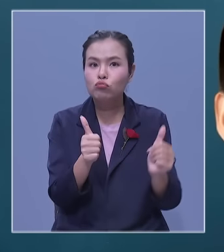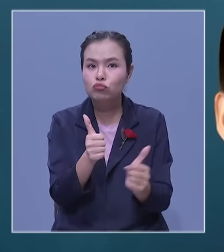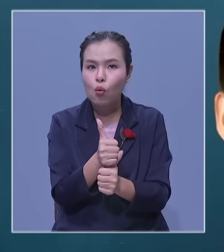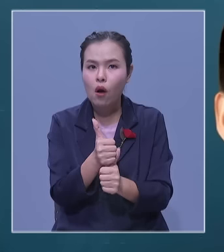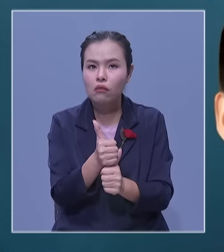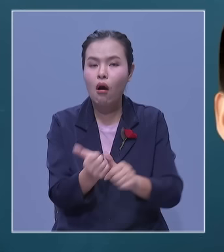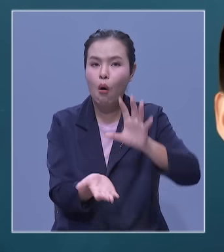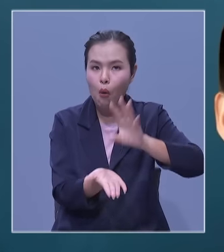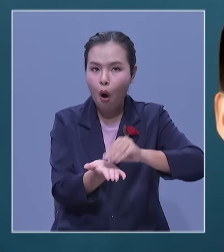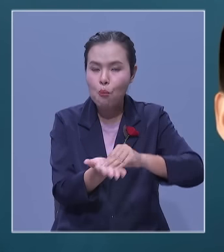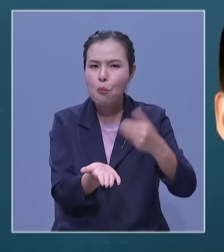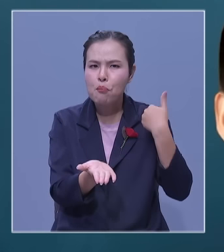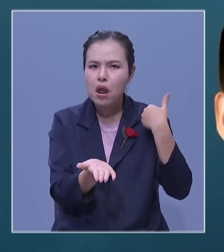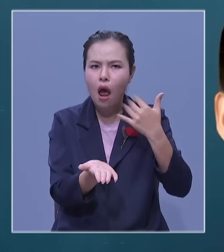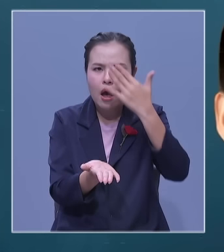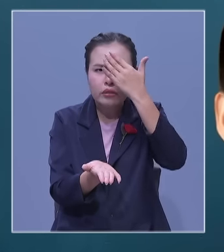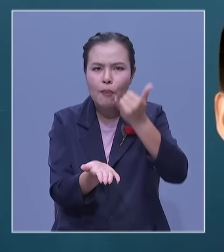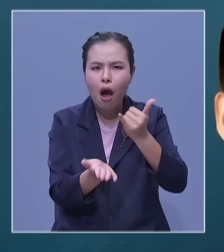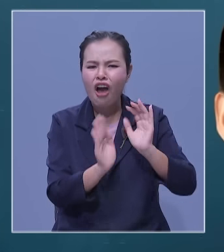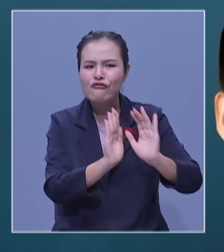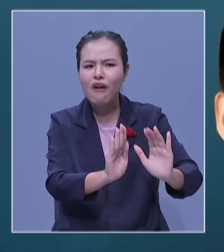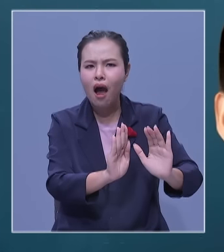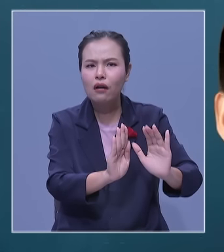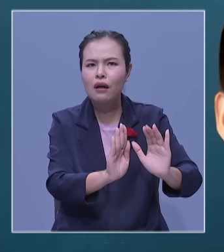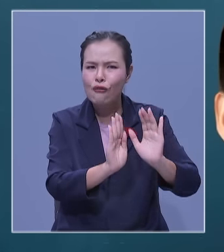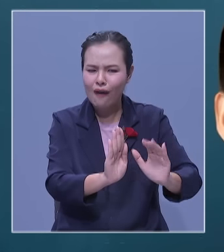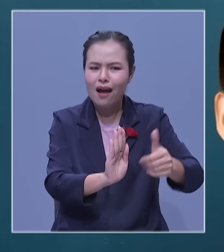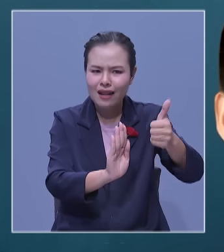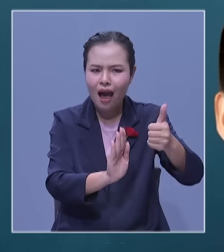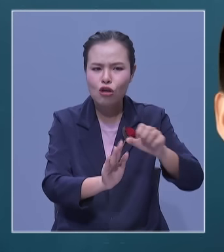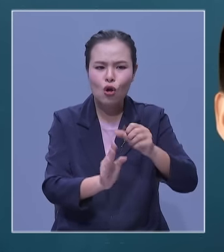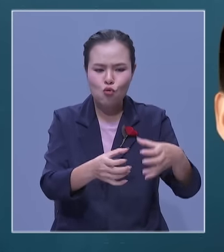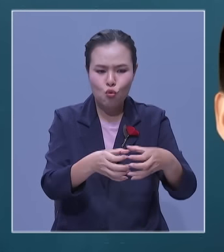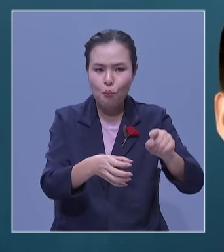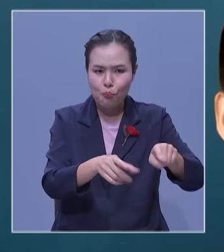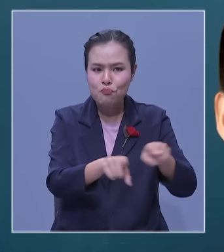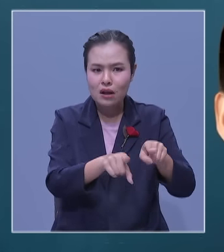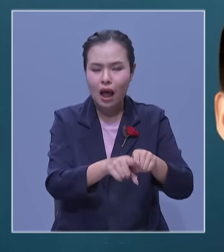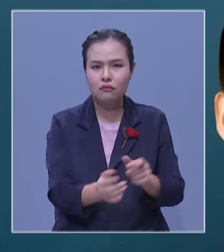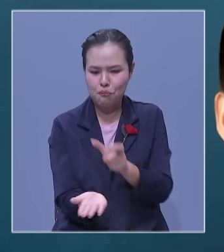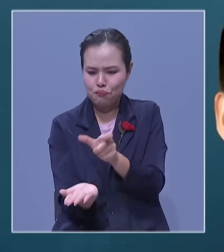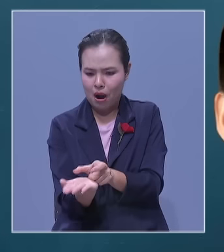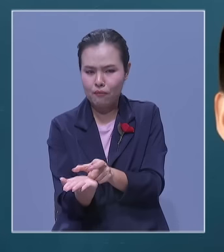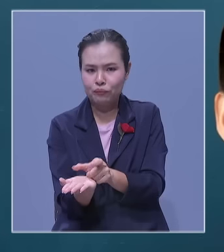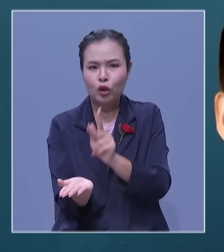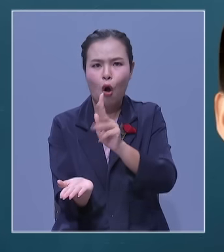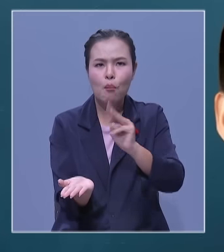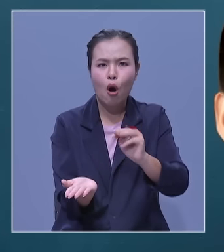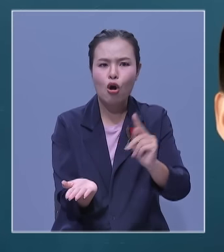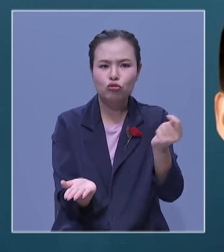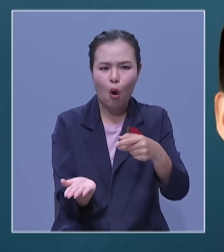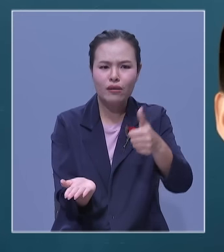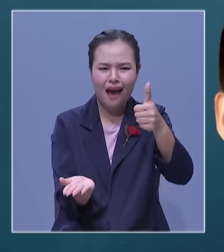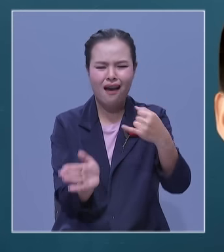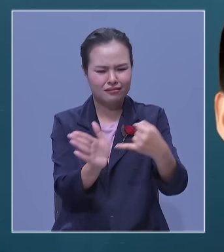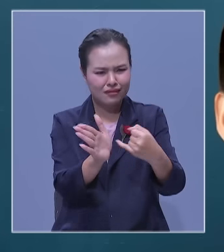ที่มีข้อมูลเนี่ยทำไมถึงไม่ฝากสสพรรคเดียวกันบรรจุวาระในกมธ.จริงๆมันง่ายกว่ากันเยอะเลยนะคุณจอย